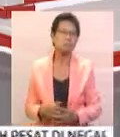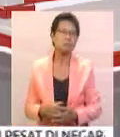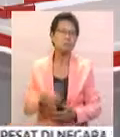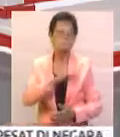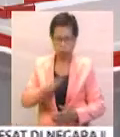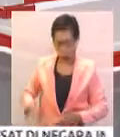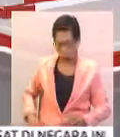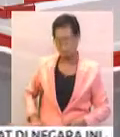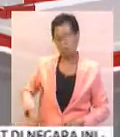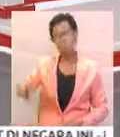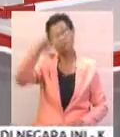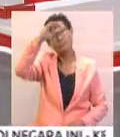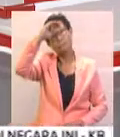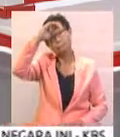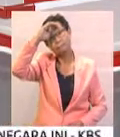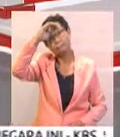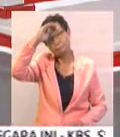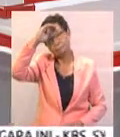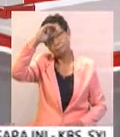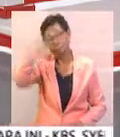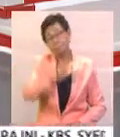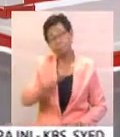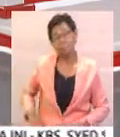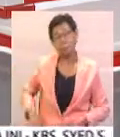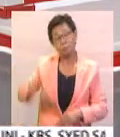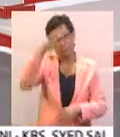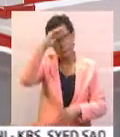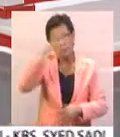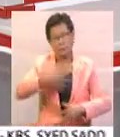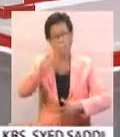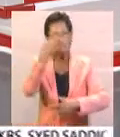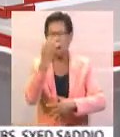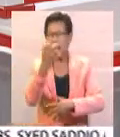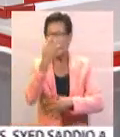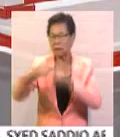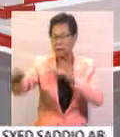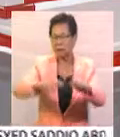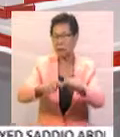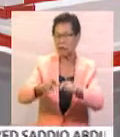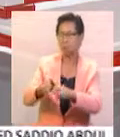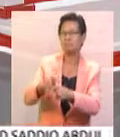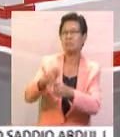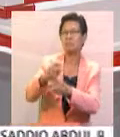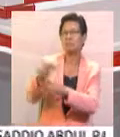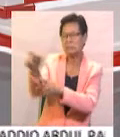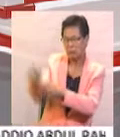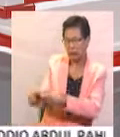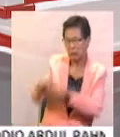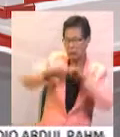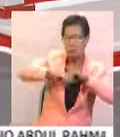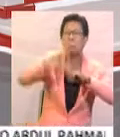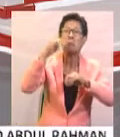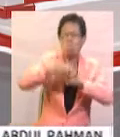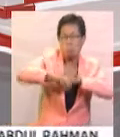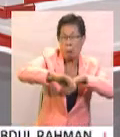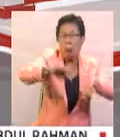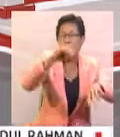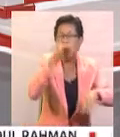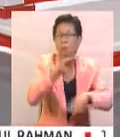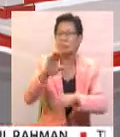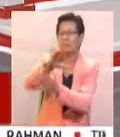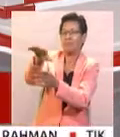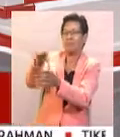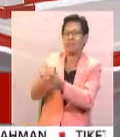Sultan Johor Sultan Ibrahim almarhum Sultan Iskandar murka terhadap tindakan pihak tertentu menyebar fitnah kononnya Baginda